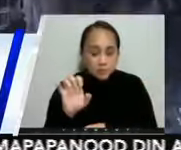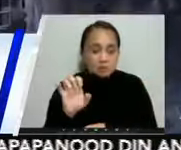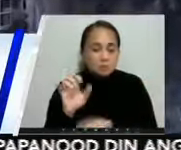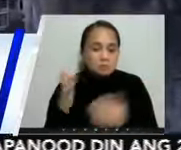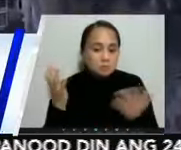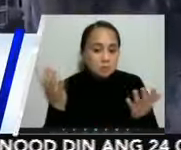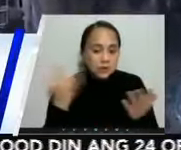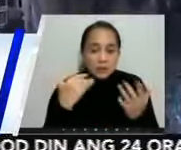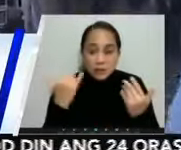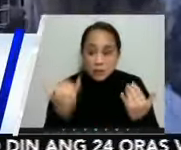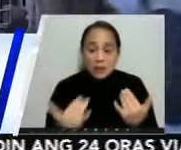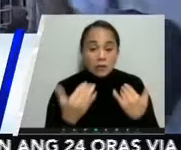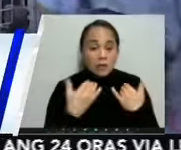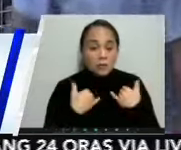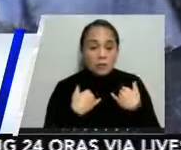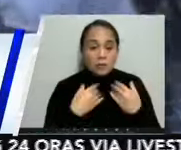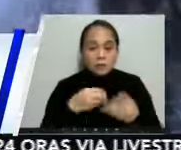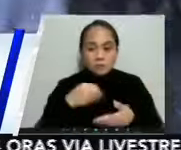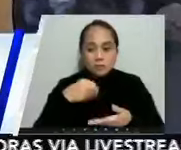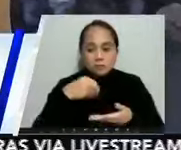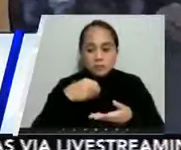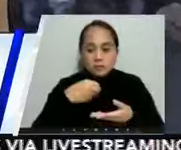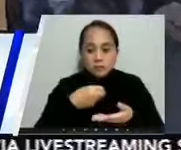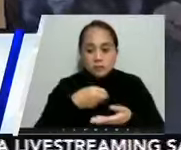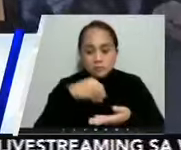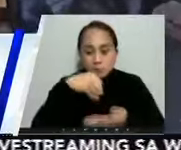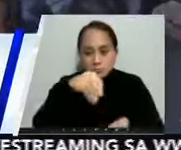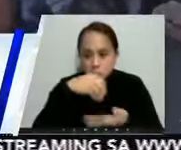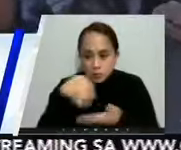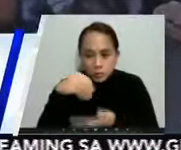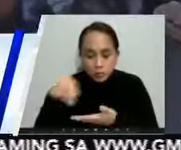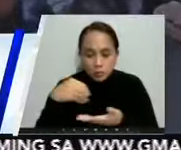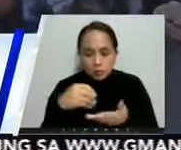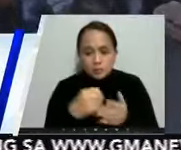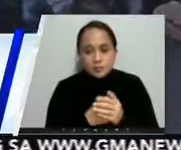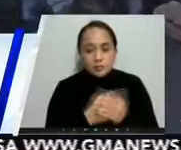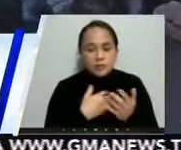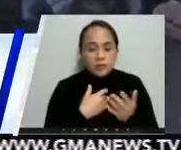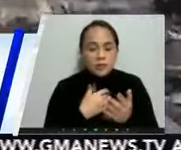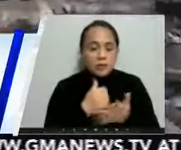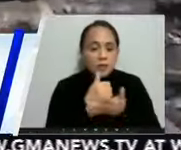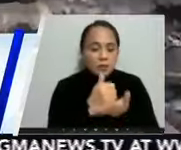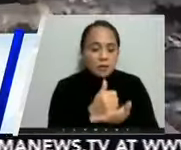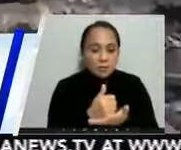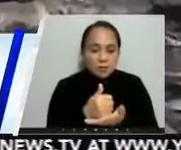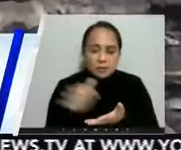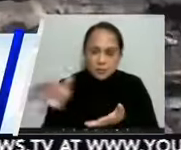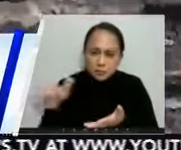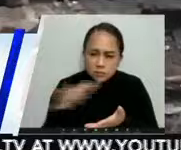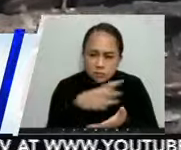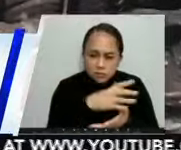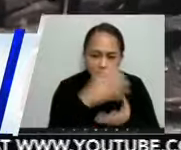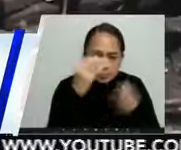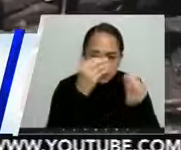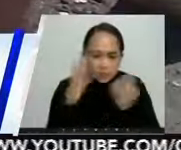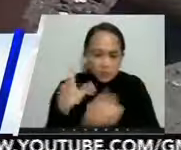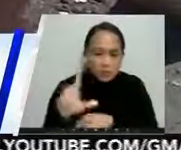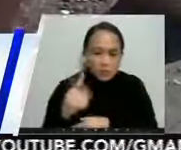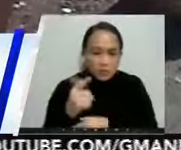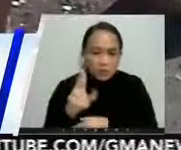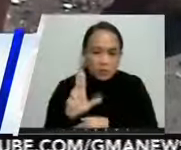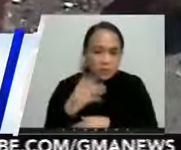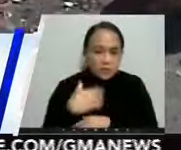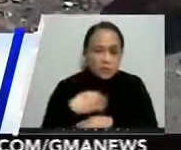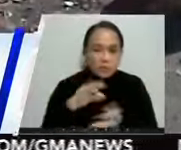food pack sa mga nasunugan nagpapatuloy din daw ang pagkalap ng impormasyon ng Bacoor lgu para sa financial assistance at ibang